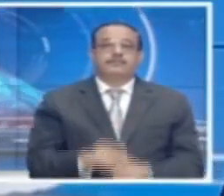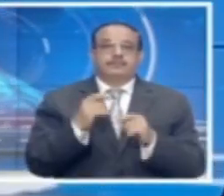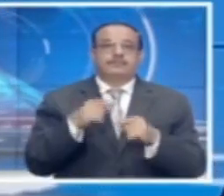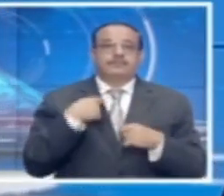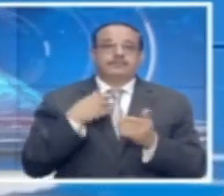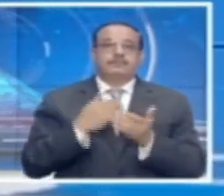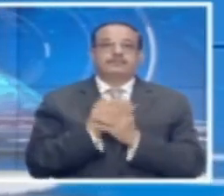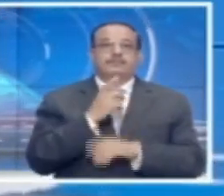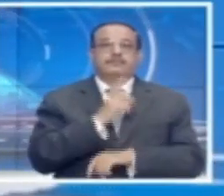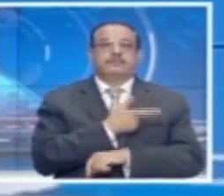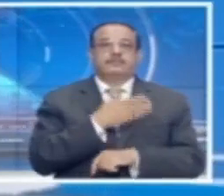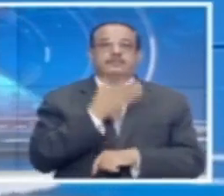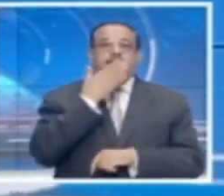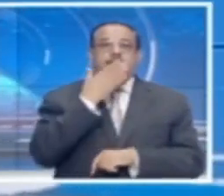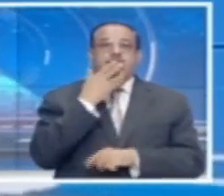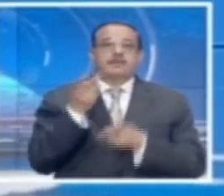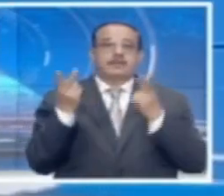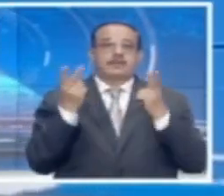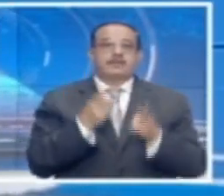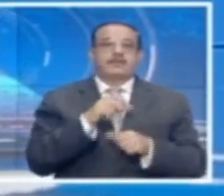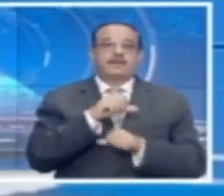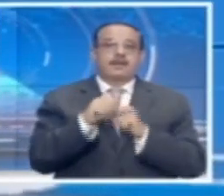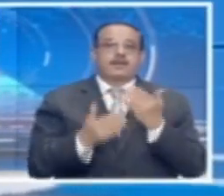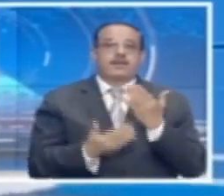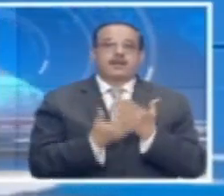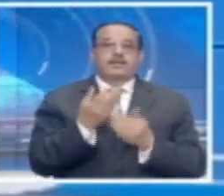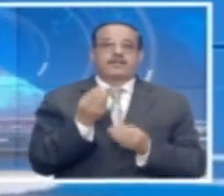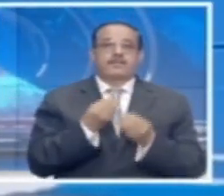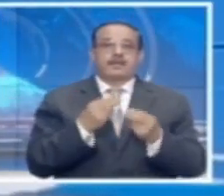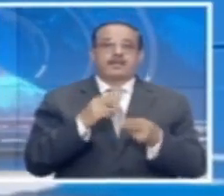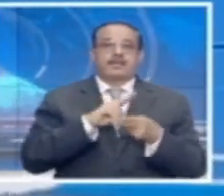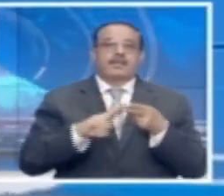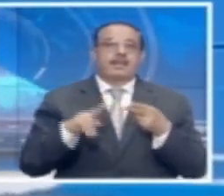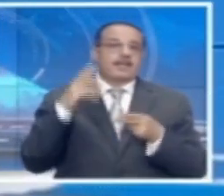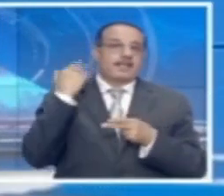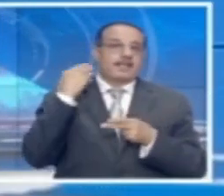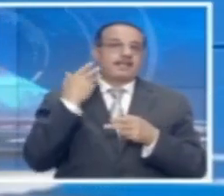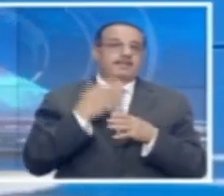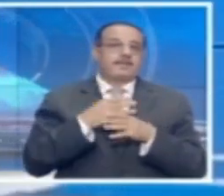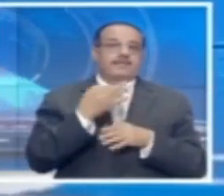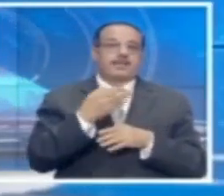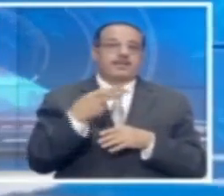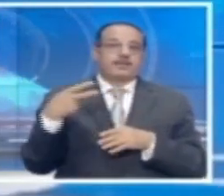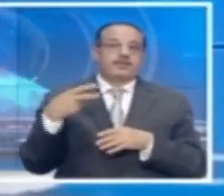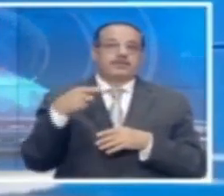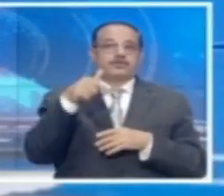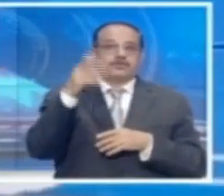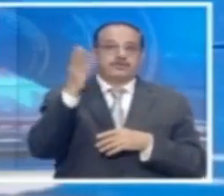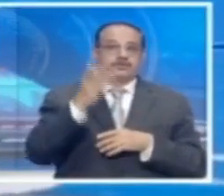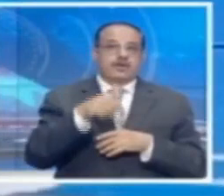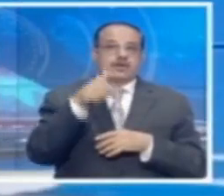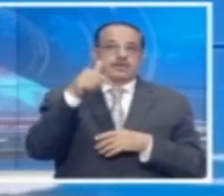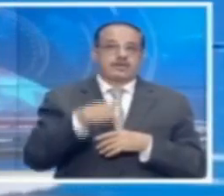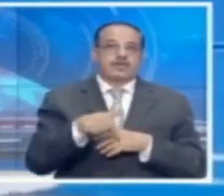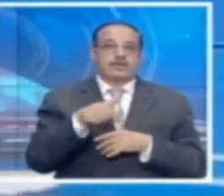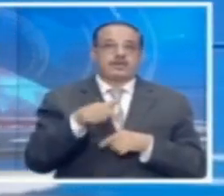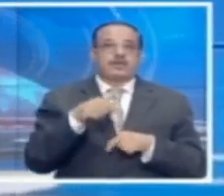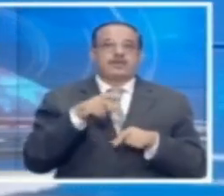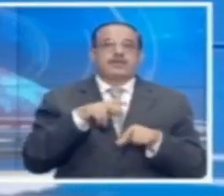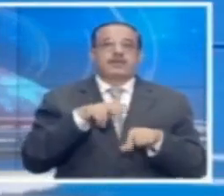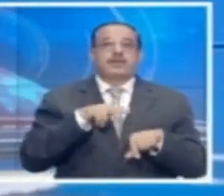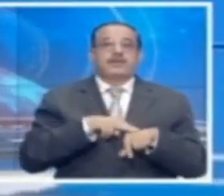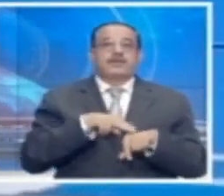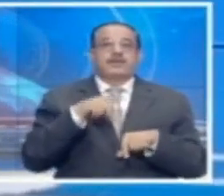أعلنت وزارة الخارجية الألمانية أن برلين ستستضيف جولة جديدة من محادثات السلام الليبية في 23 من يونيو